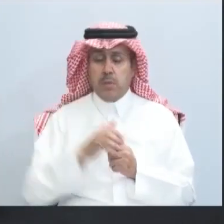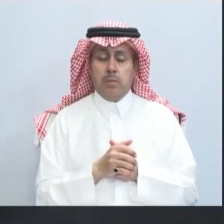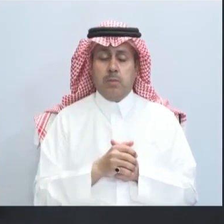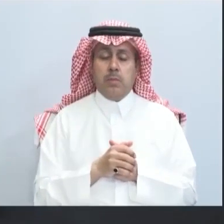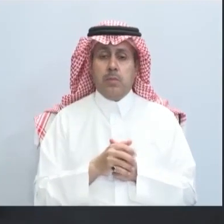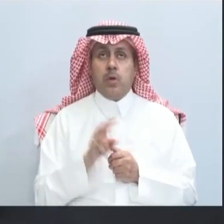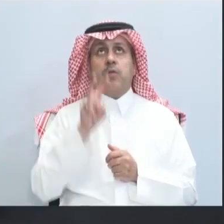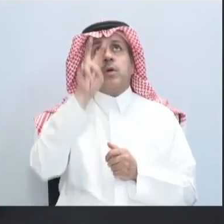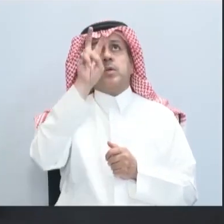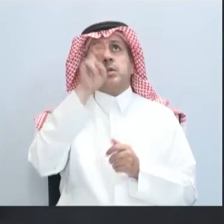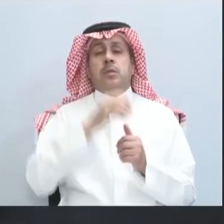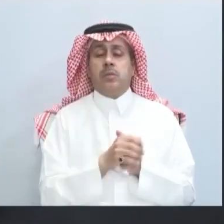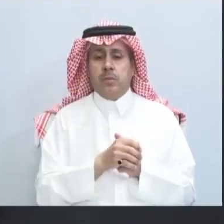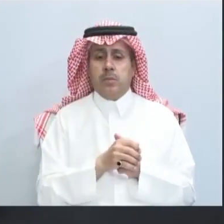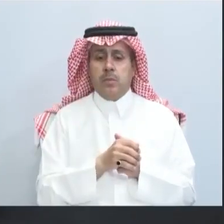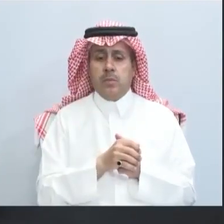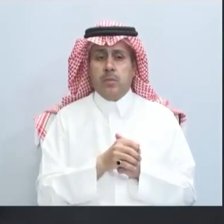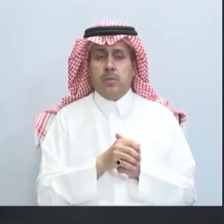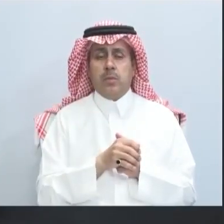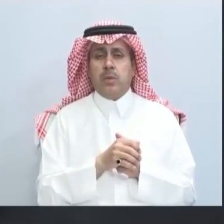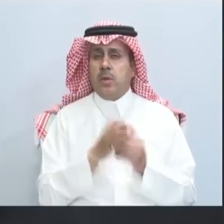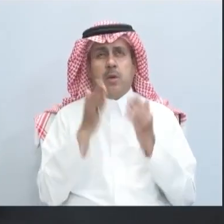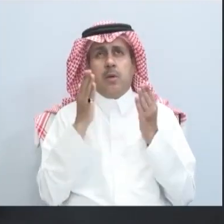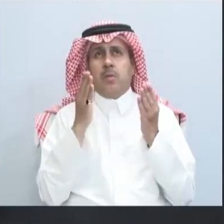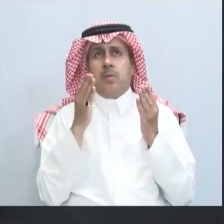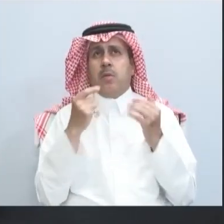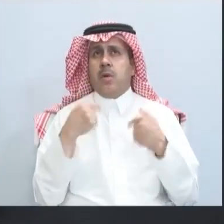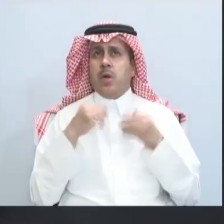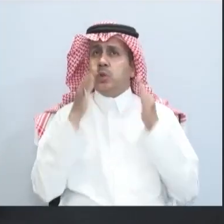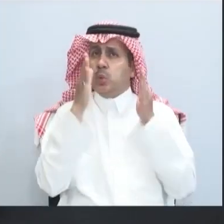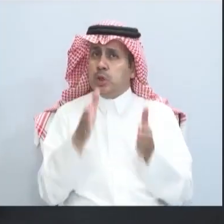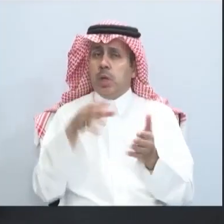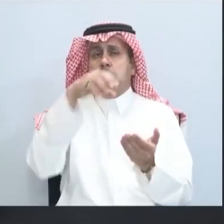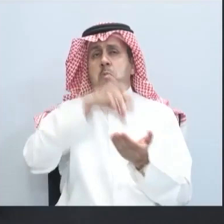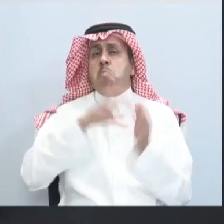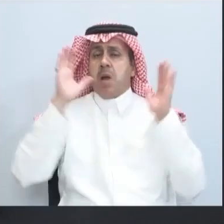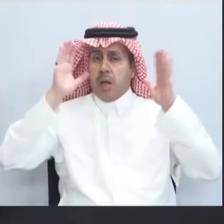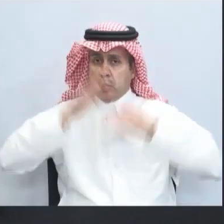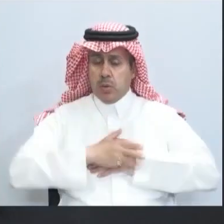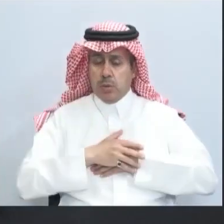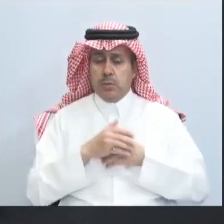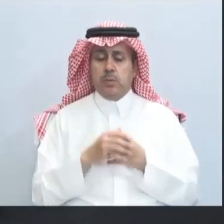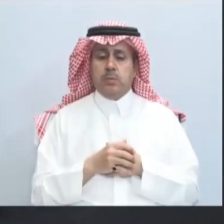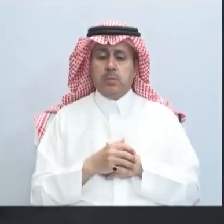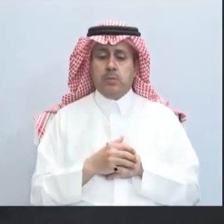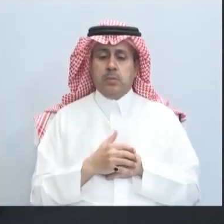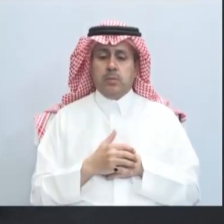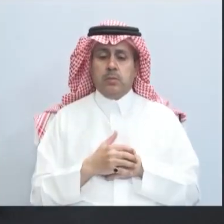يرفع بصره الى السماء متمنيا لهذا الامر ان يتوجه الى